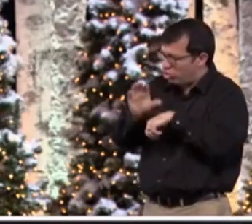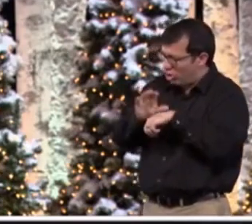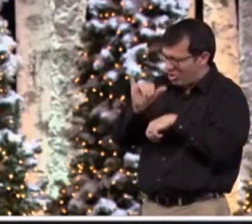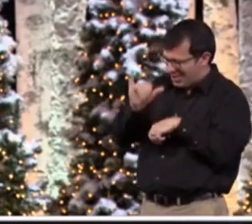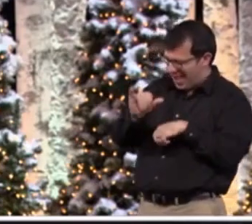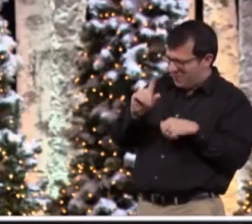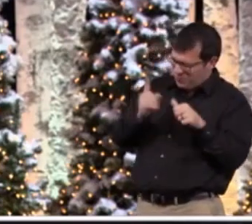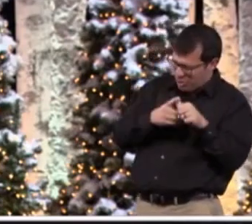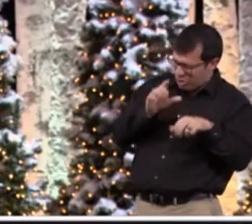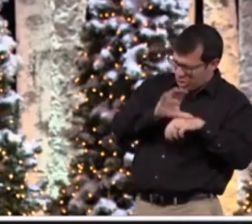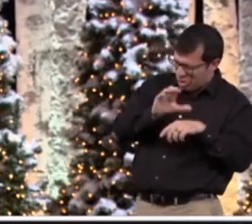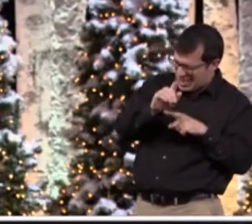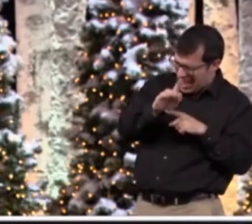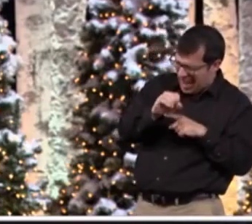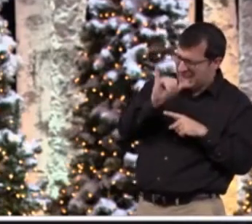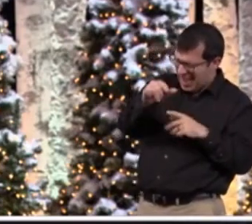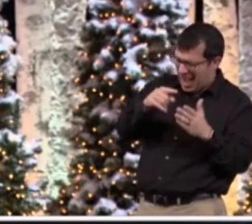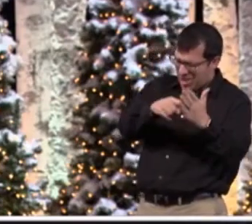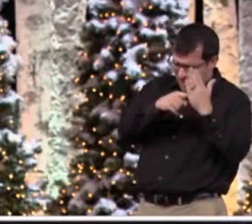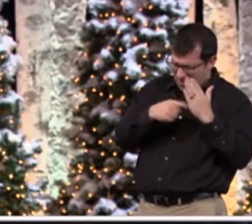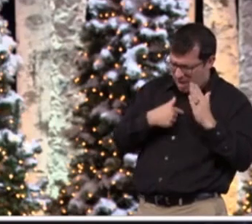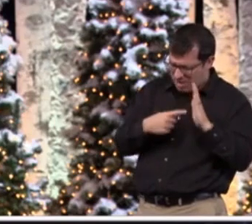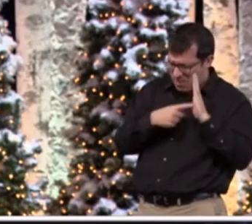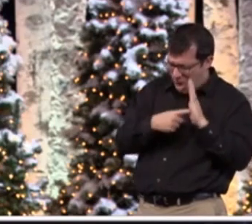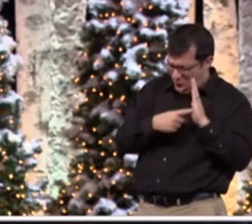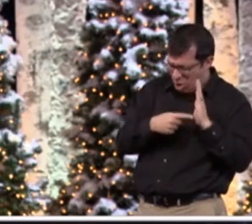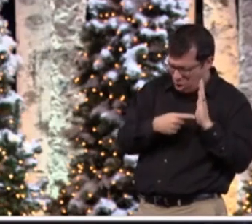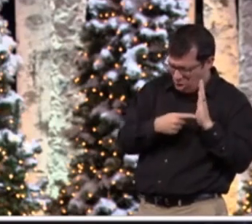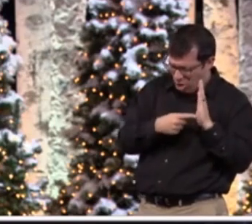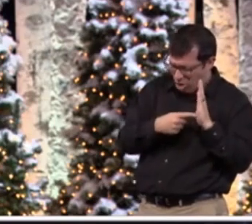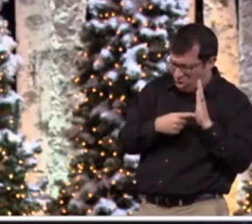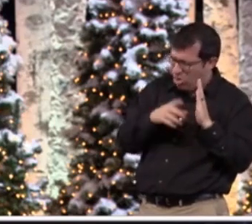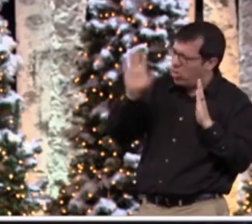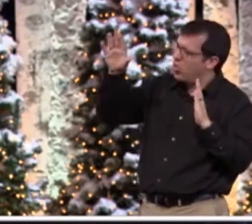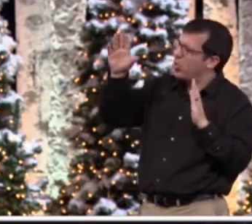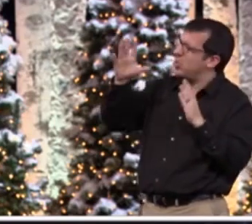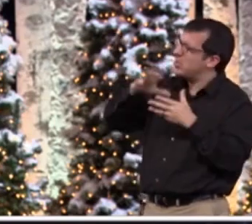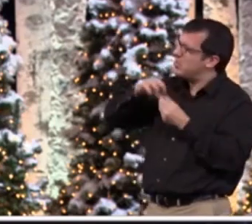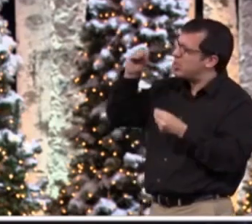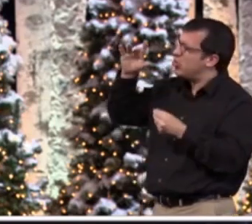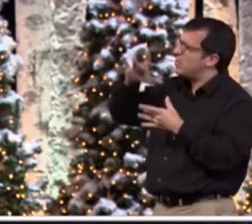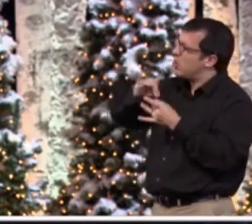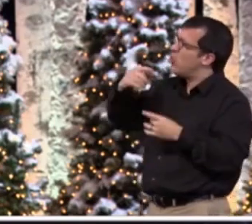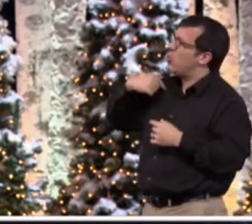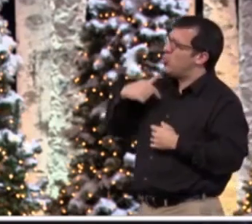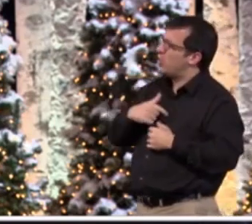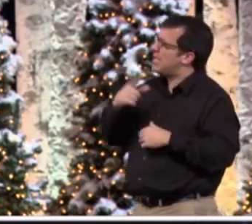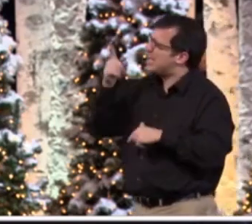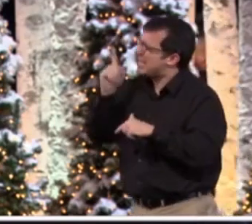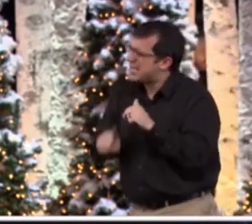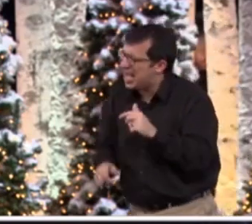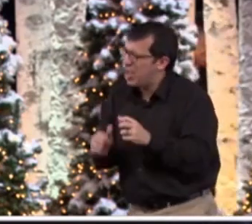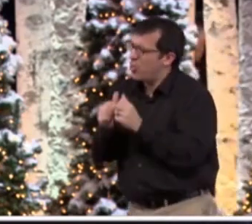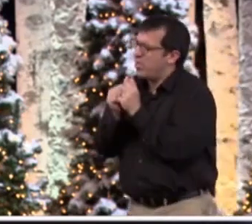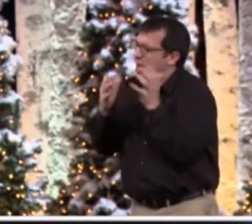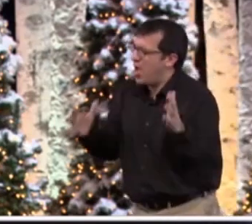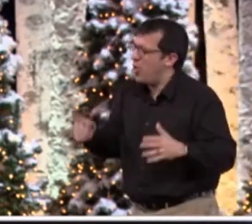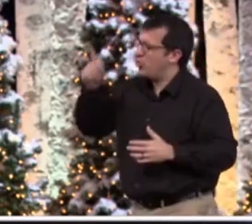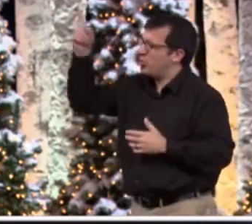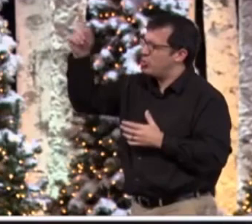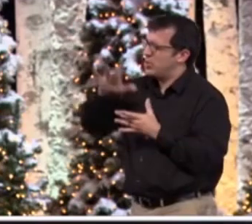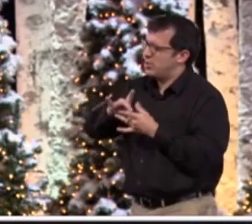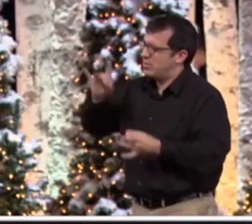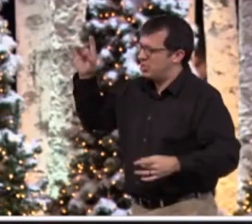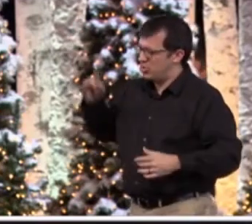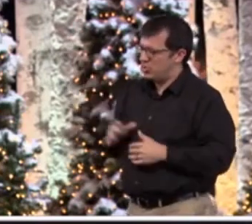लेखिएको 8 सत्यताहरू पछ्याउन र पालन गर्न हामीलाई सहायता गर्नुहोस्। पहिलो दिनमा तपाईँले हामीले